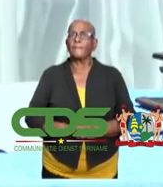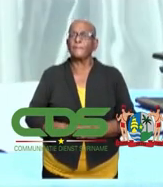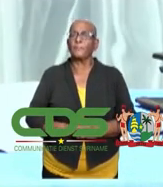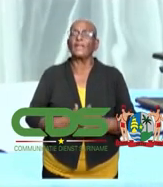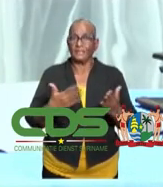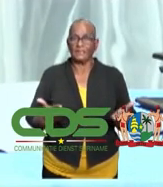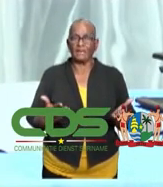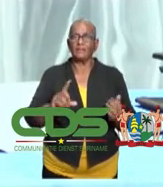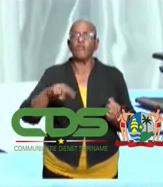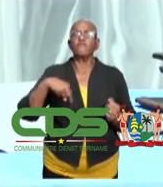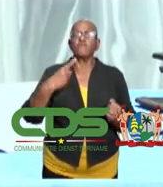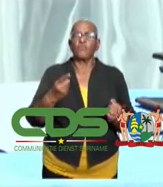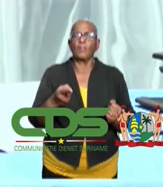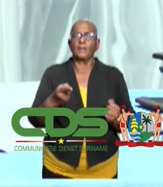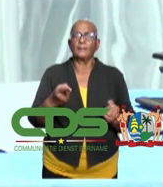zijn de volgende